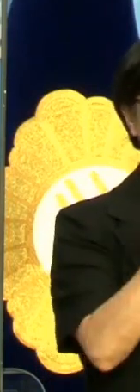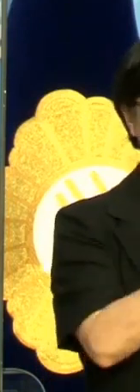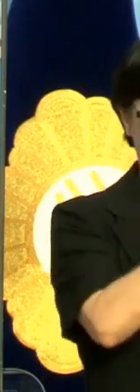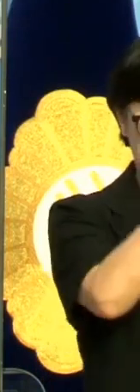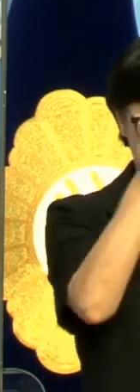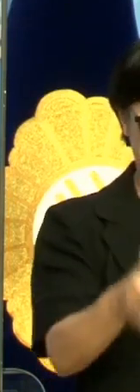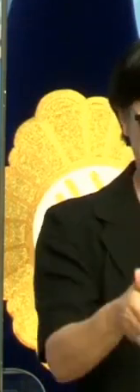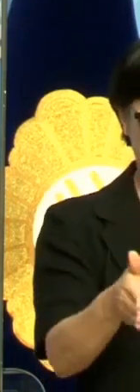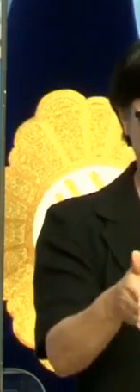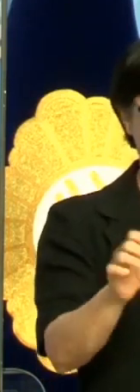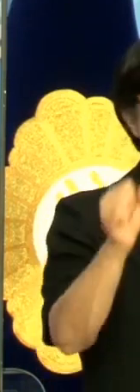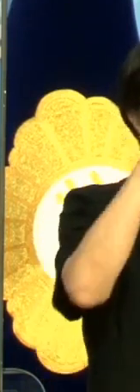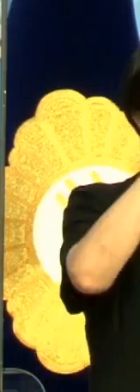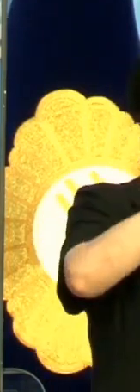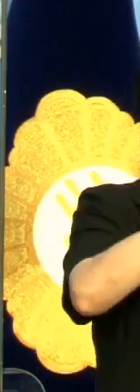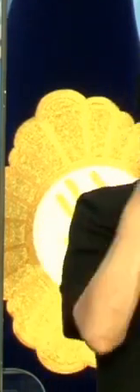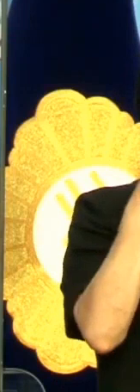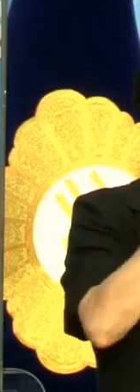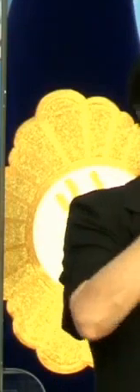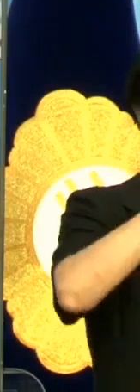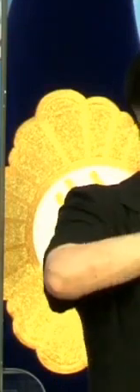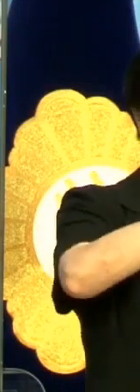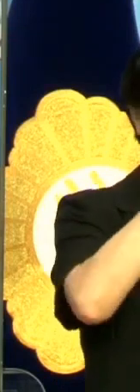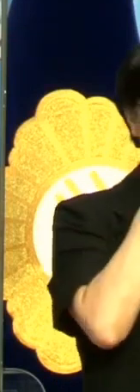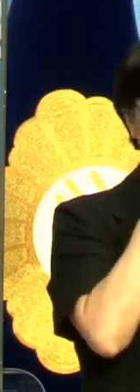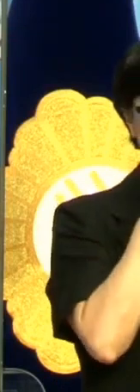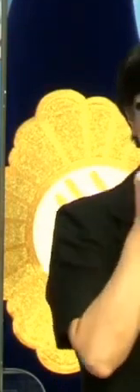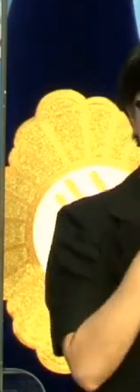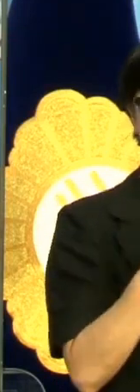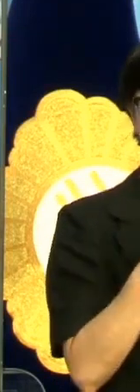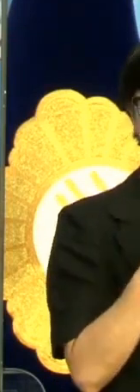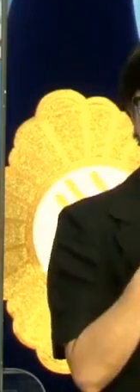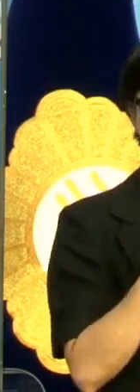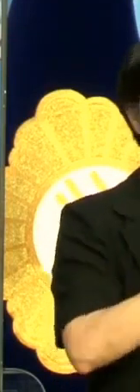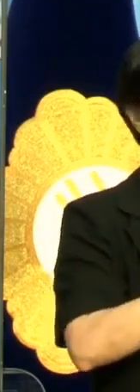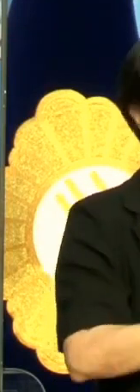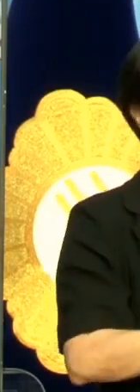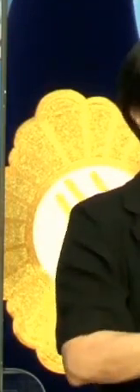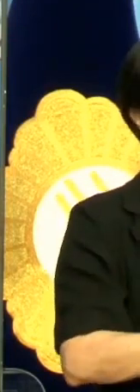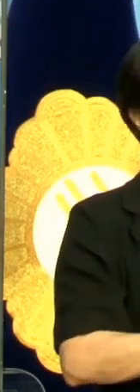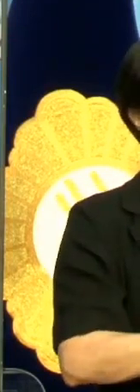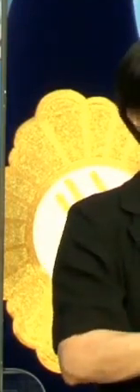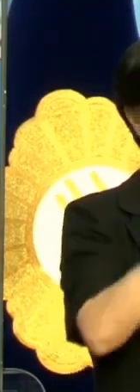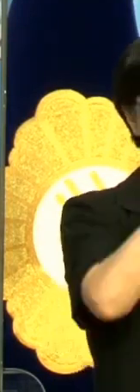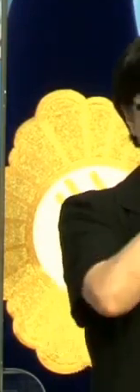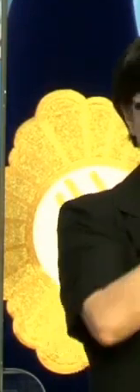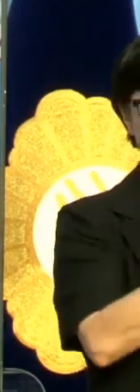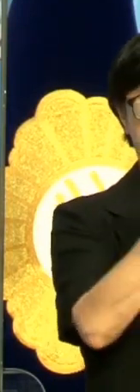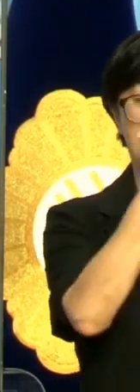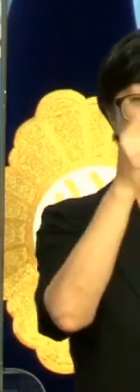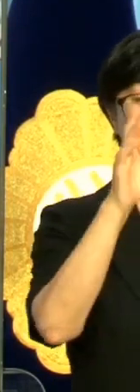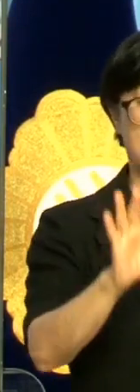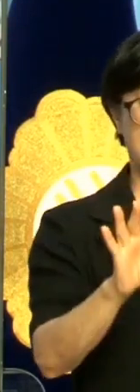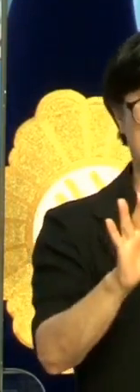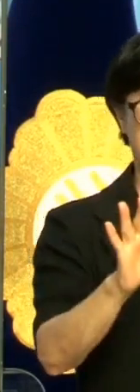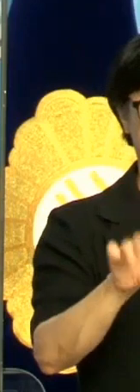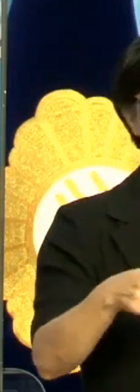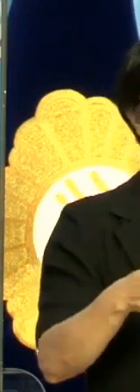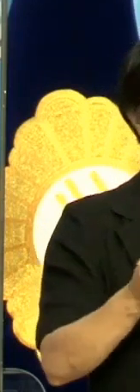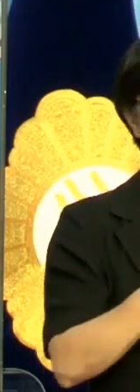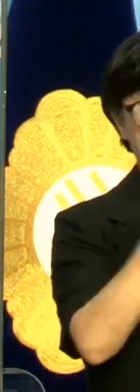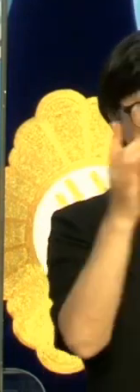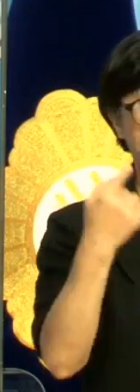여부는 후학 원자의 판단 상황입니다 어제 111조 를 보면 제 1항에 천재 지병 교통 2절